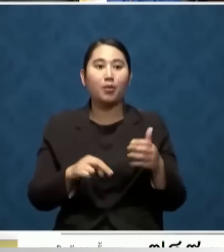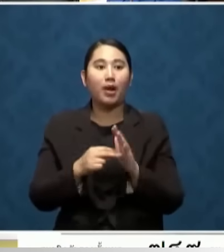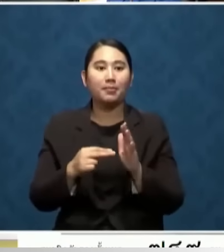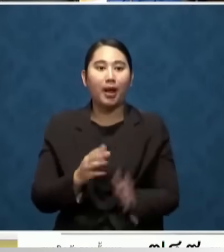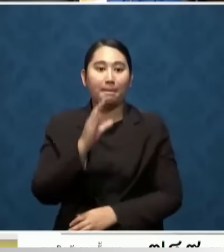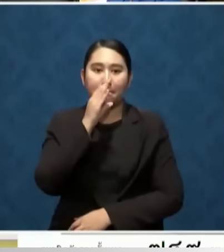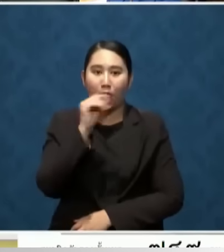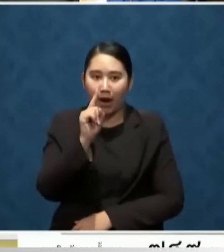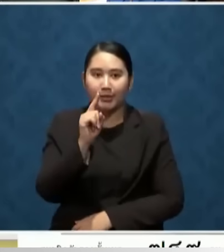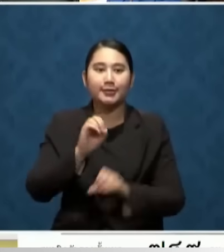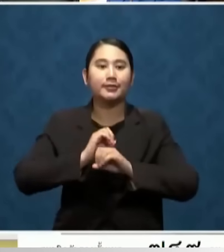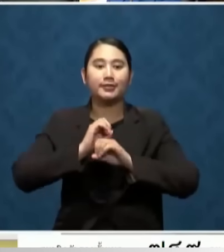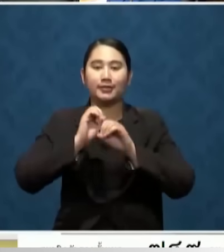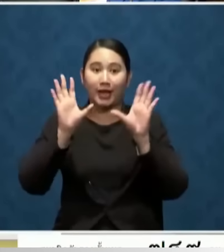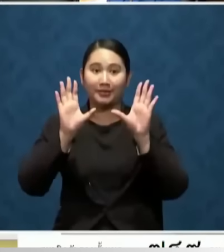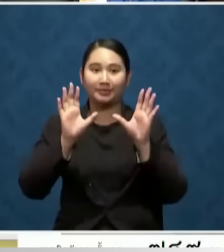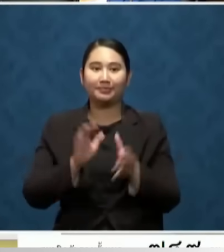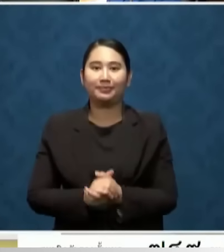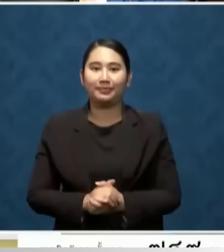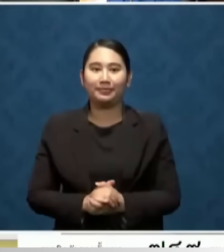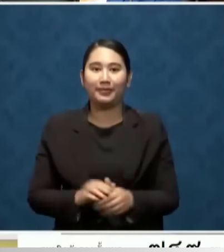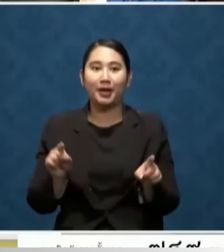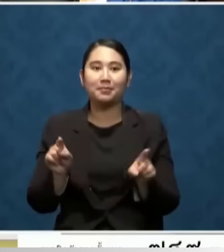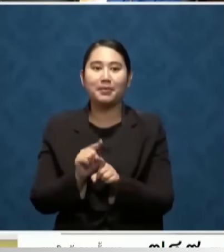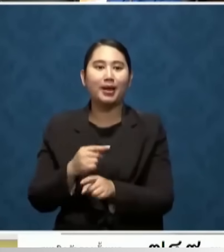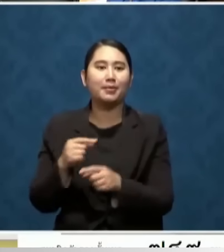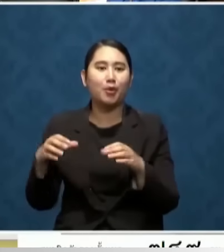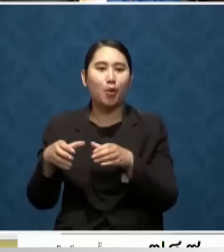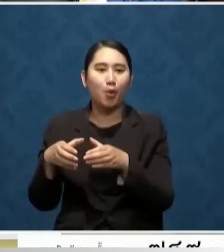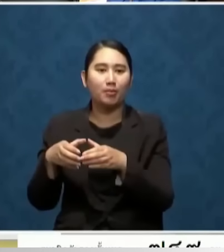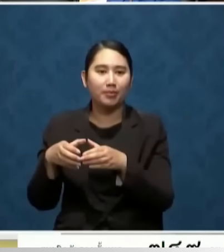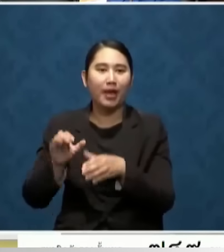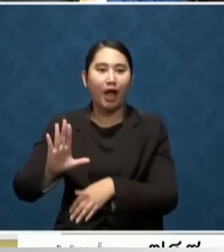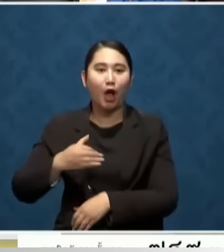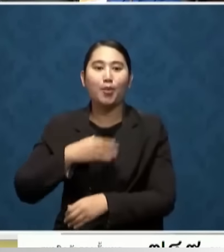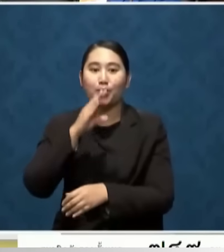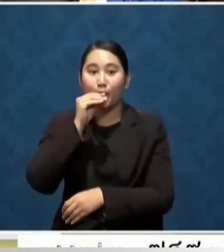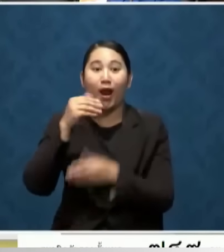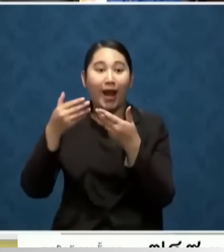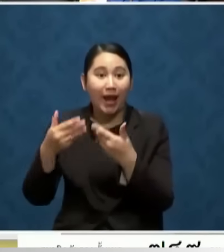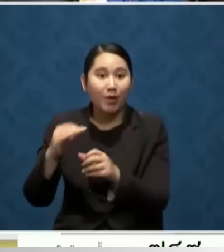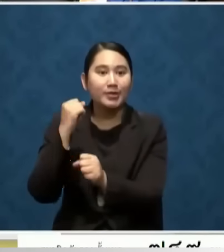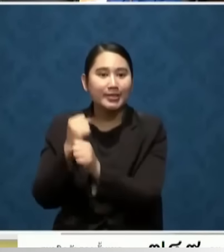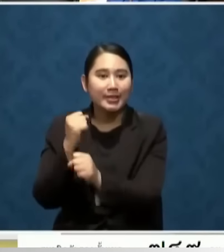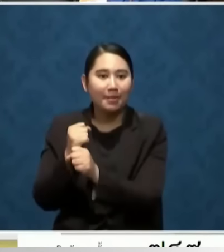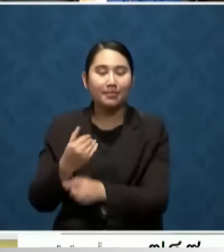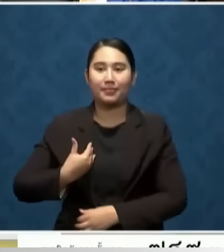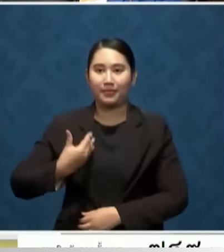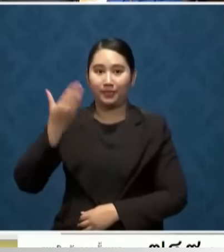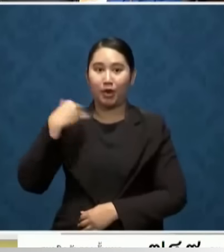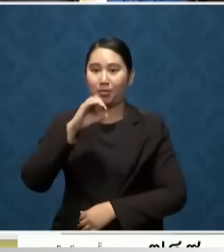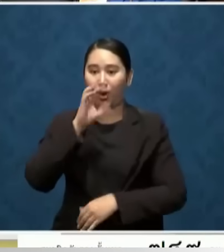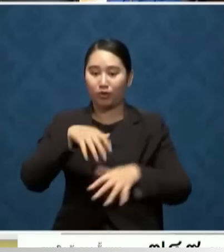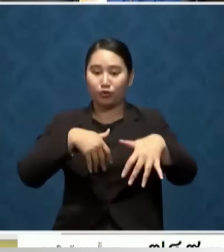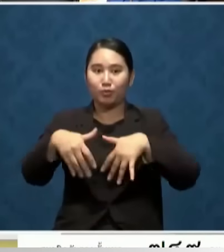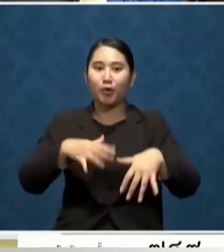พูดเหมือนกับสโลแกนของพรรคท่านเหมือนเป๊ะเลยครับว่าพูดแล้วทำนะครับเพราะฉะนั้นสัญญาที่เคยให้ไว้กับพี่น้องประชาชน